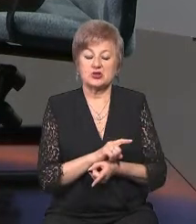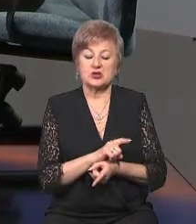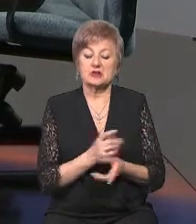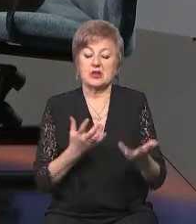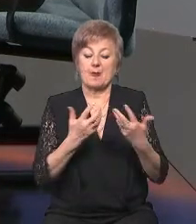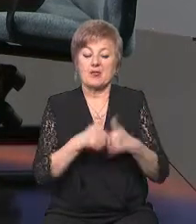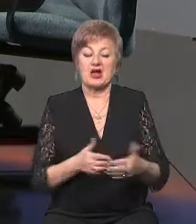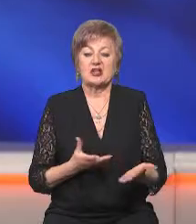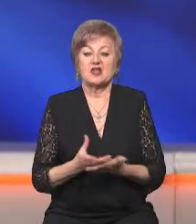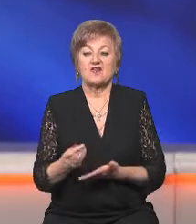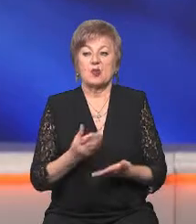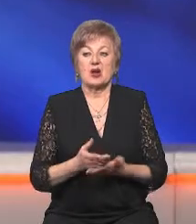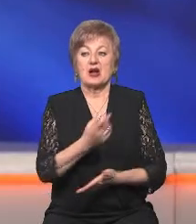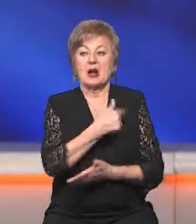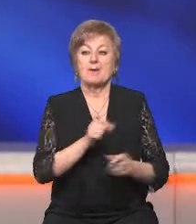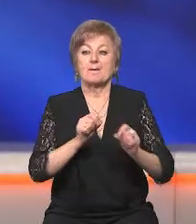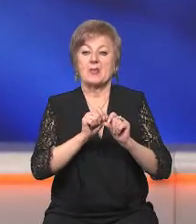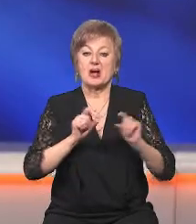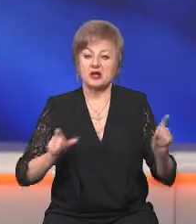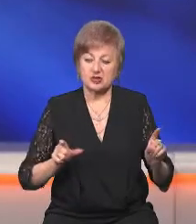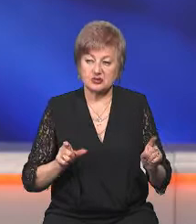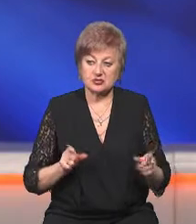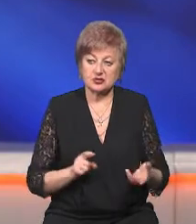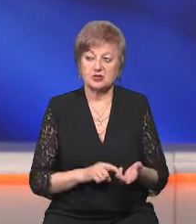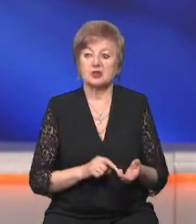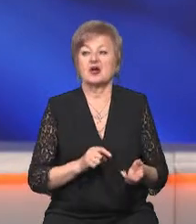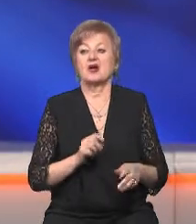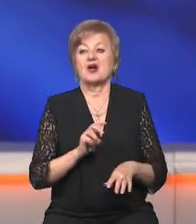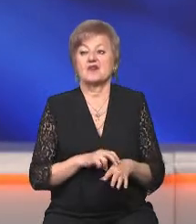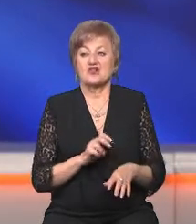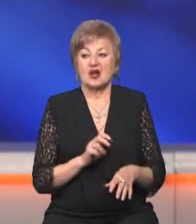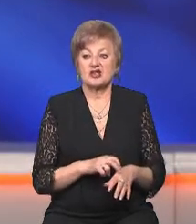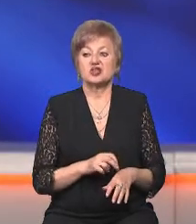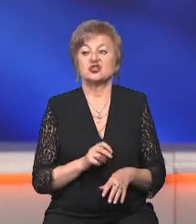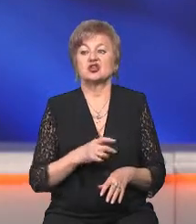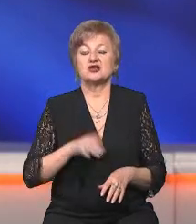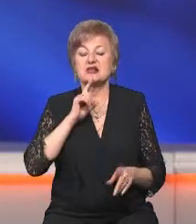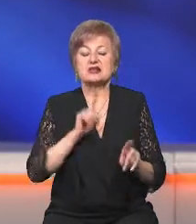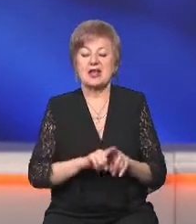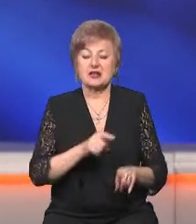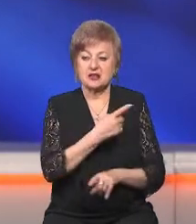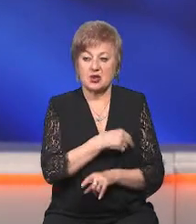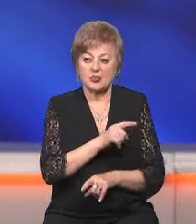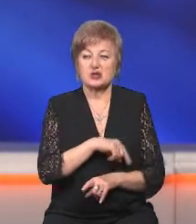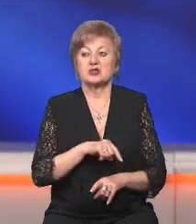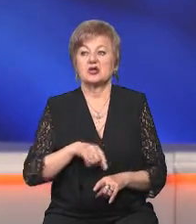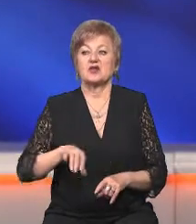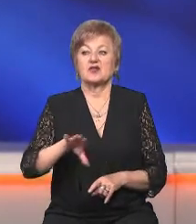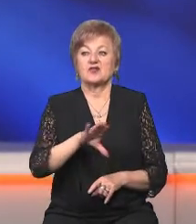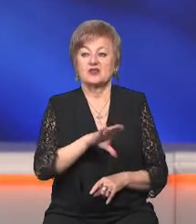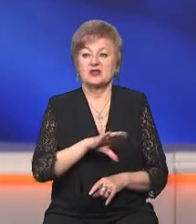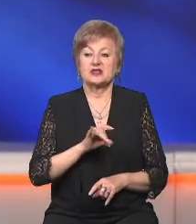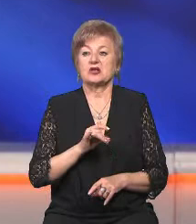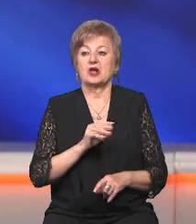фінансування лікарень первинної ланки, лікарі та медичні сестри, медичний персонал та персонал в